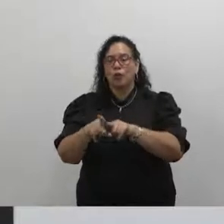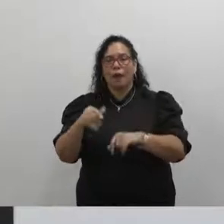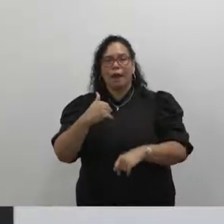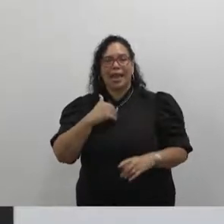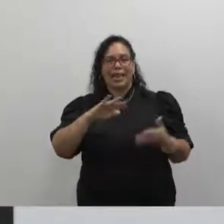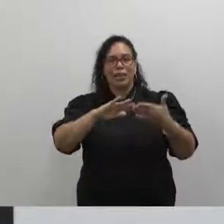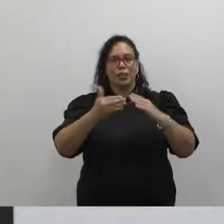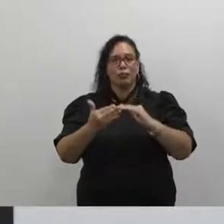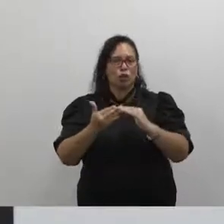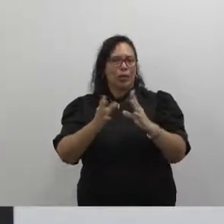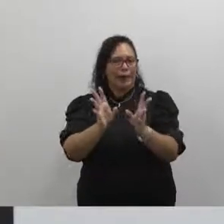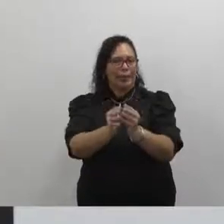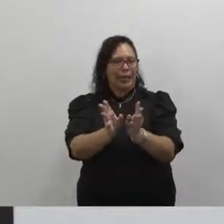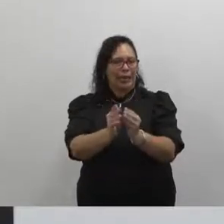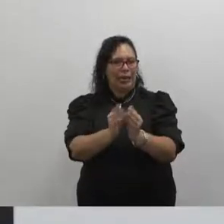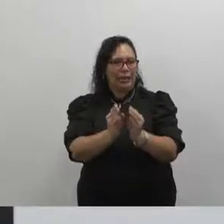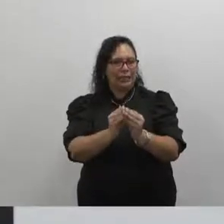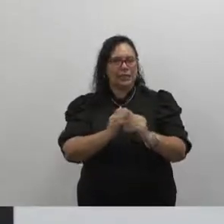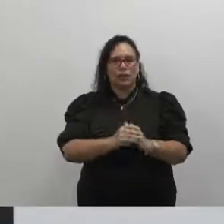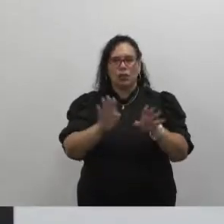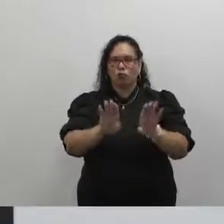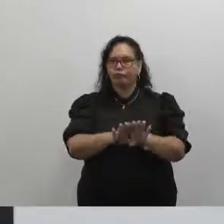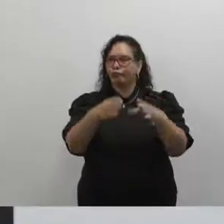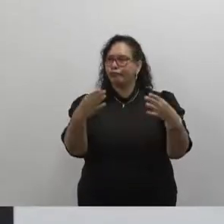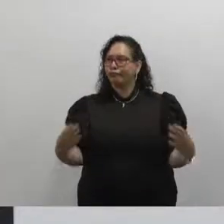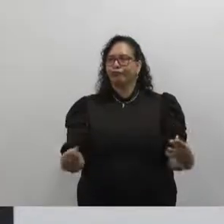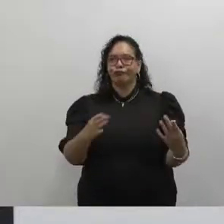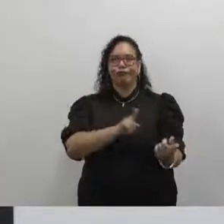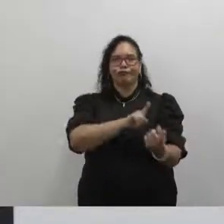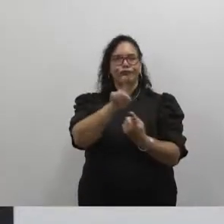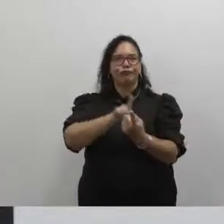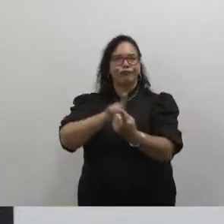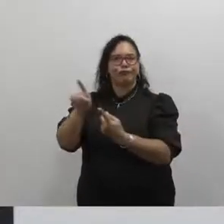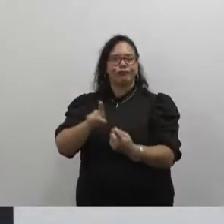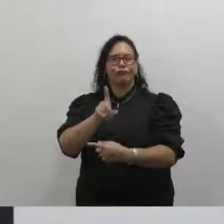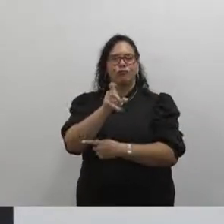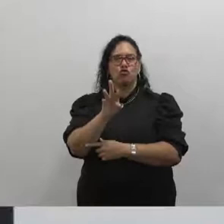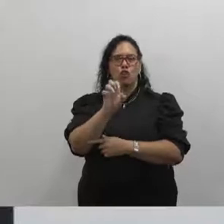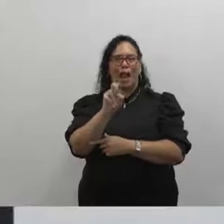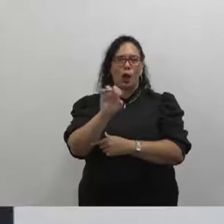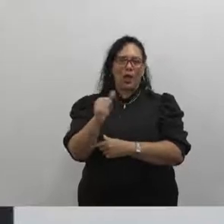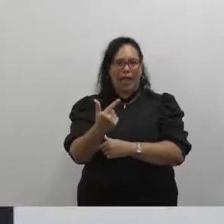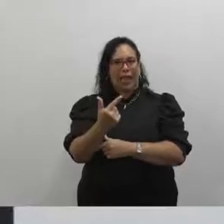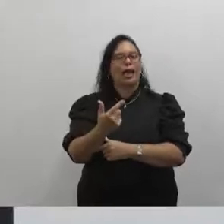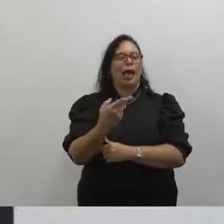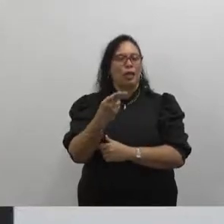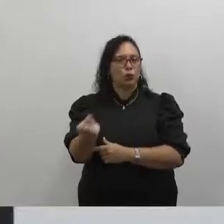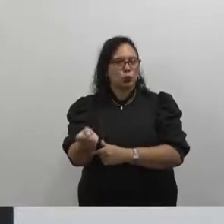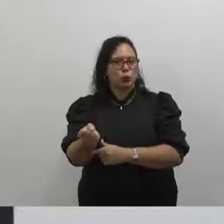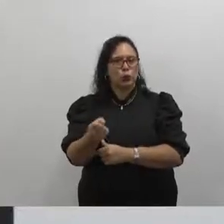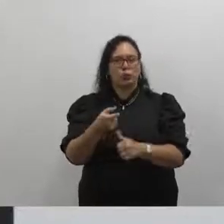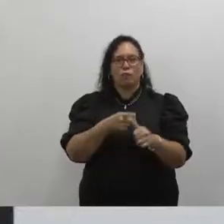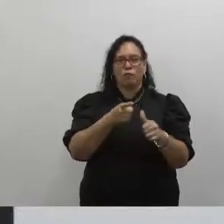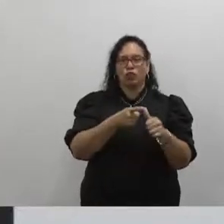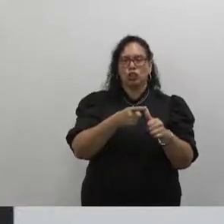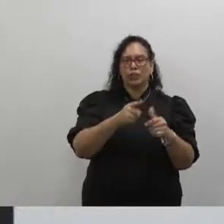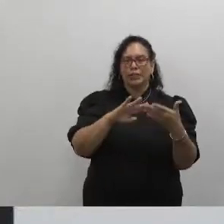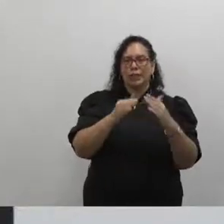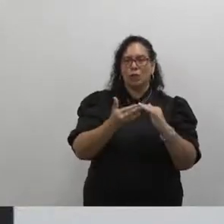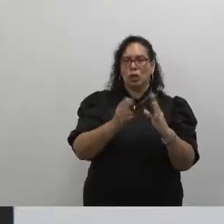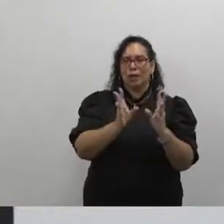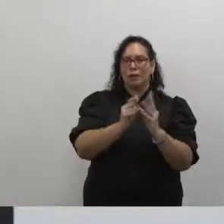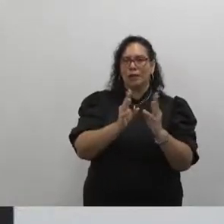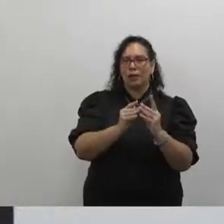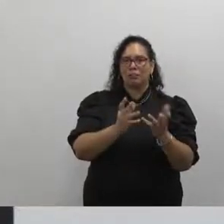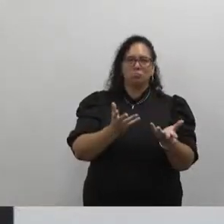mà tệ online nâng dương có ban chua bị chung chỉ môi cân nặng cam mặc cả chỉ môi xã cùng phòng này là